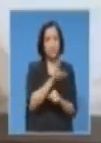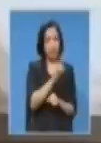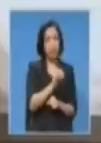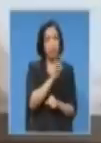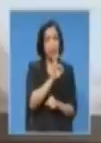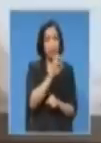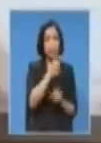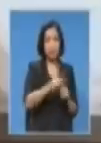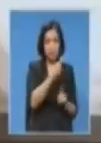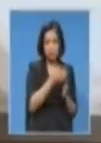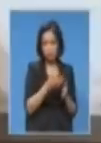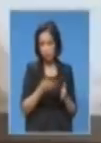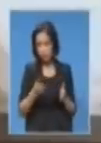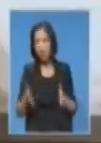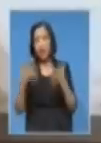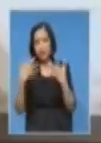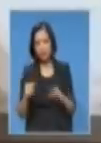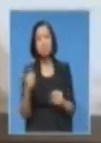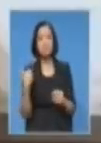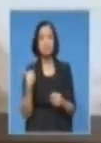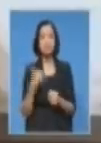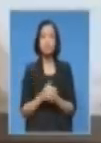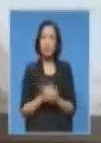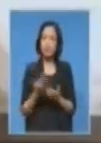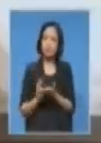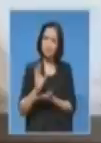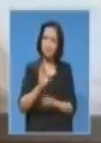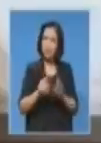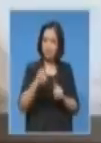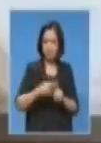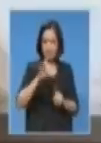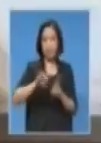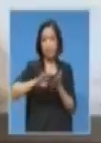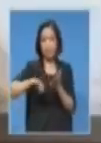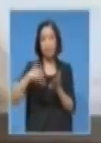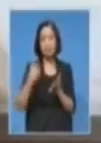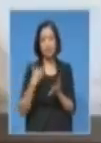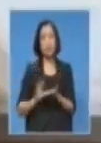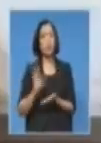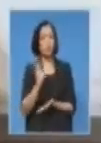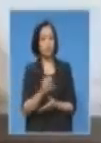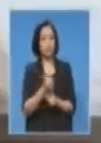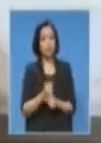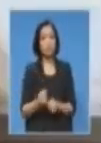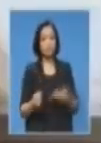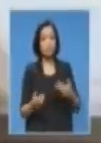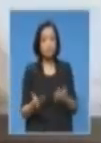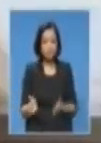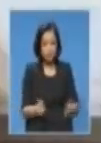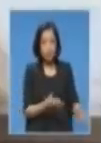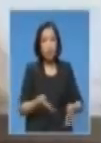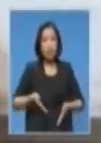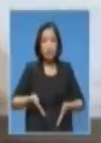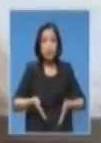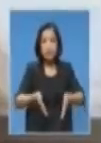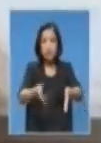ไปครับวงเงินนั้นจะทราบอีกครั้งหนึ่งในช่วงประมาณหลังสิงหาครับเส้นที่2ก็คือเส้นที่เราคาดว่าจะ